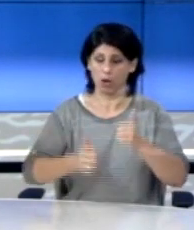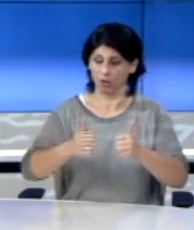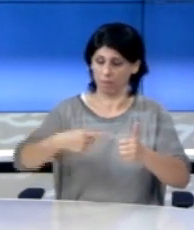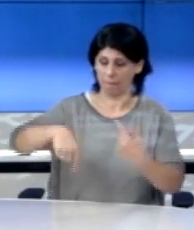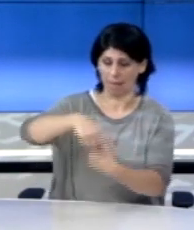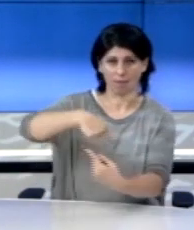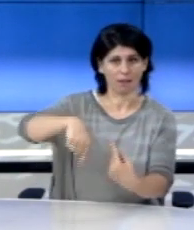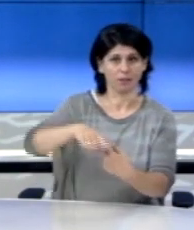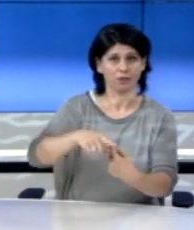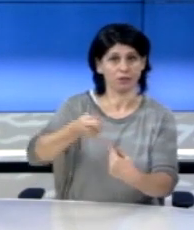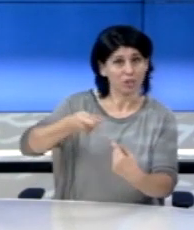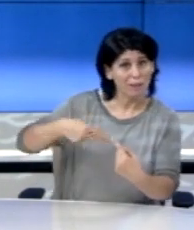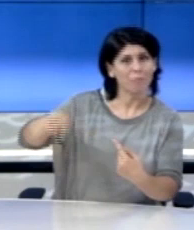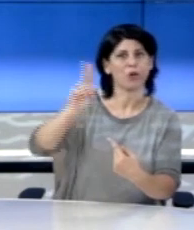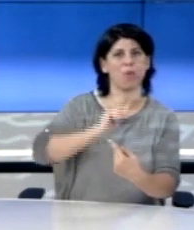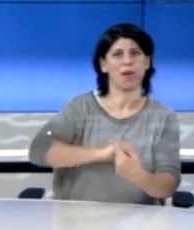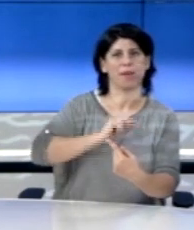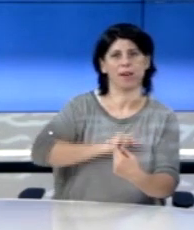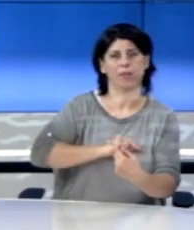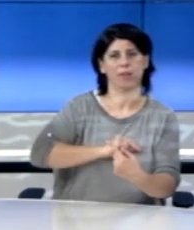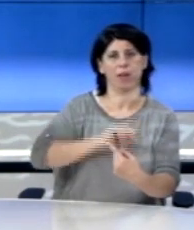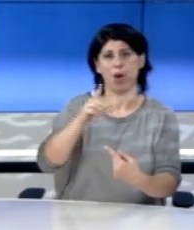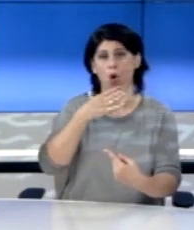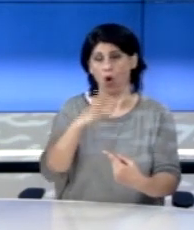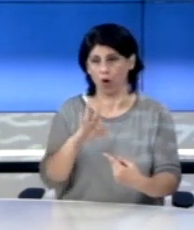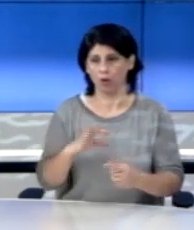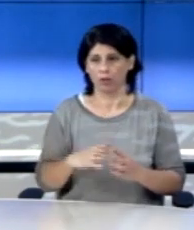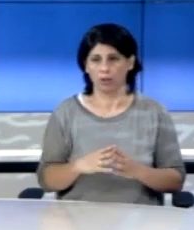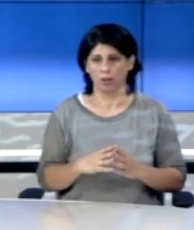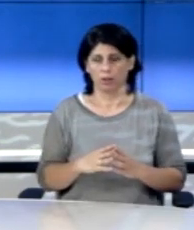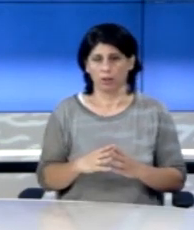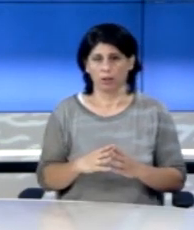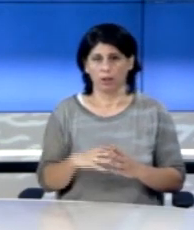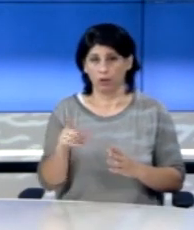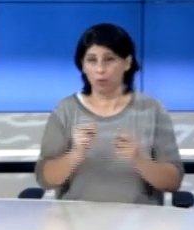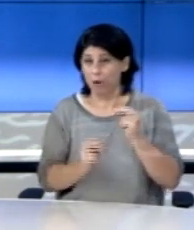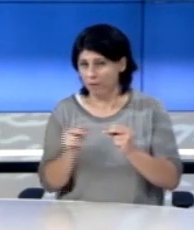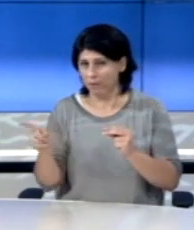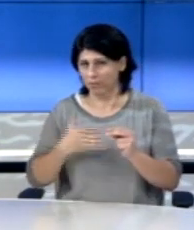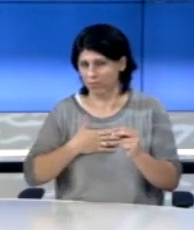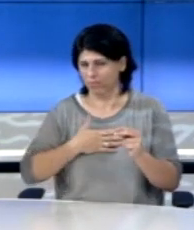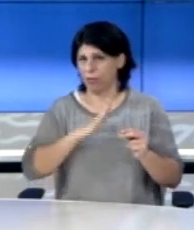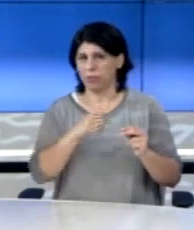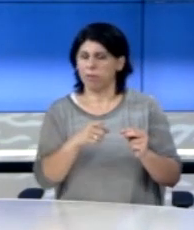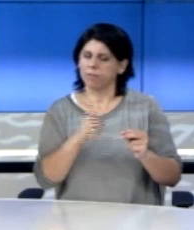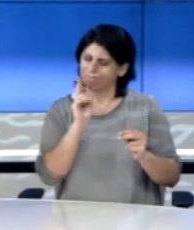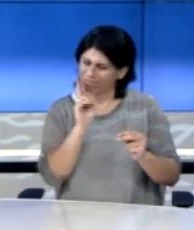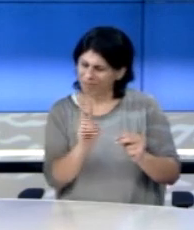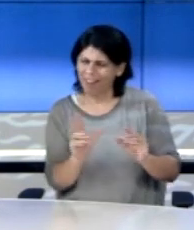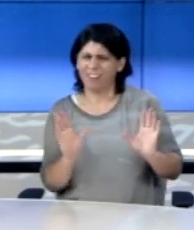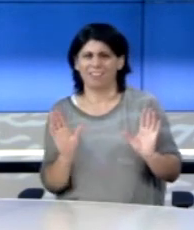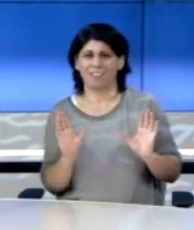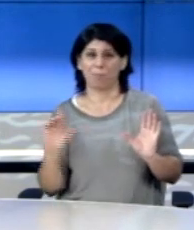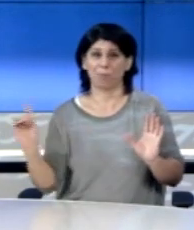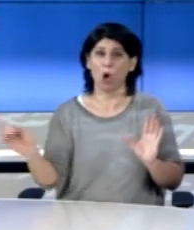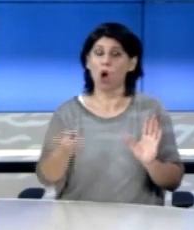μεταξύ τους για μεγαλύτερα κέρδη. Ο λόγος της αλλεργίας σας προφανής. Όλες